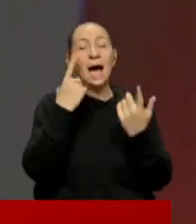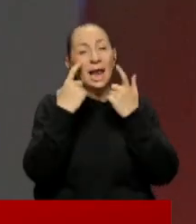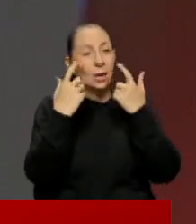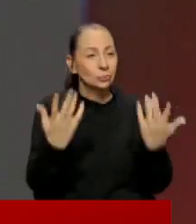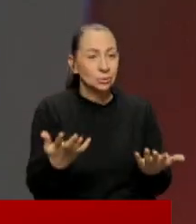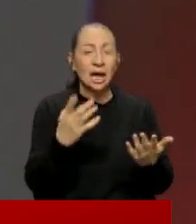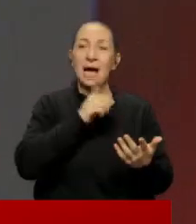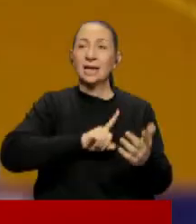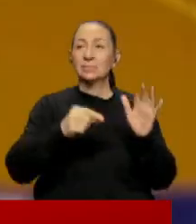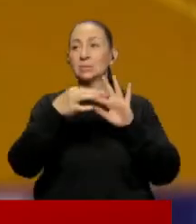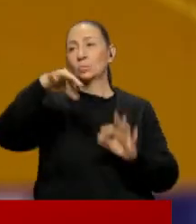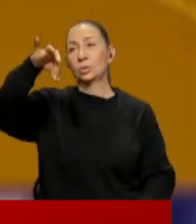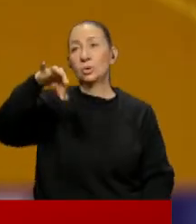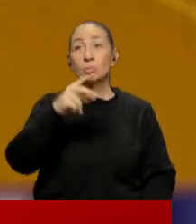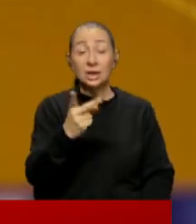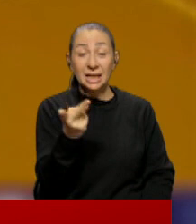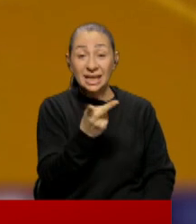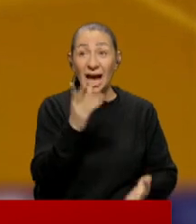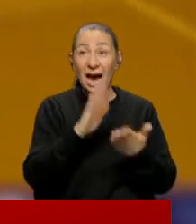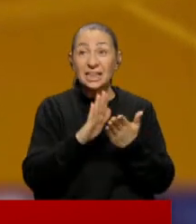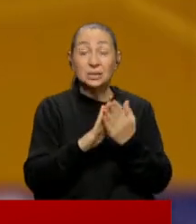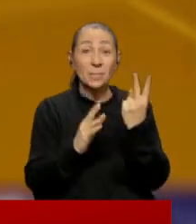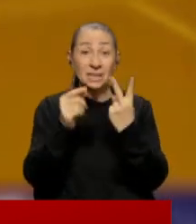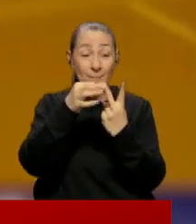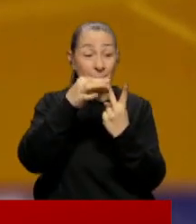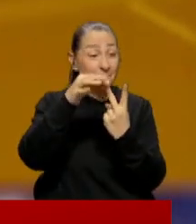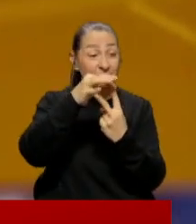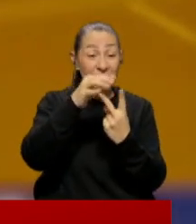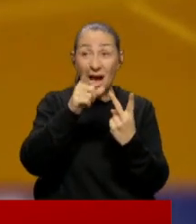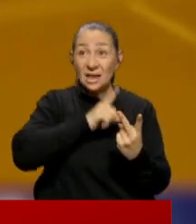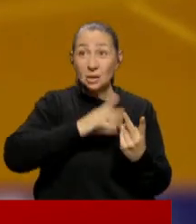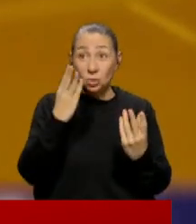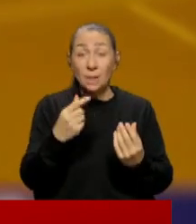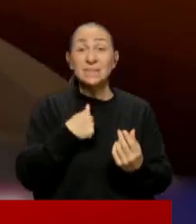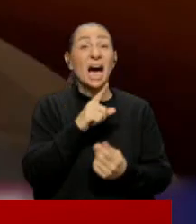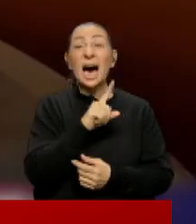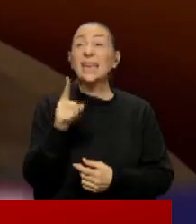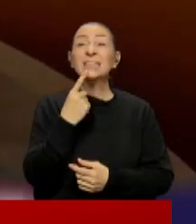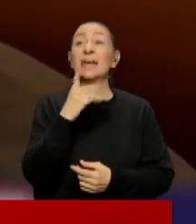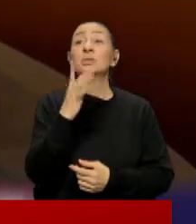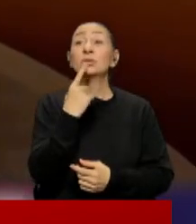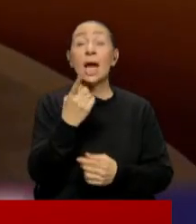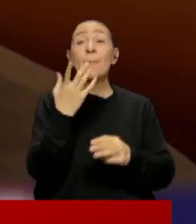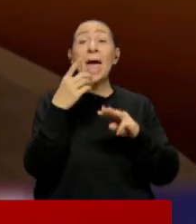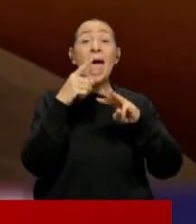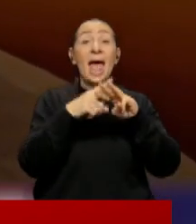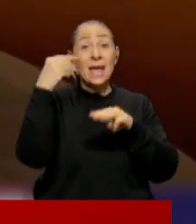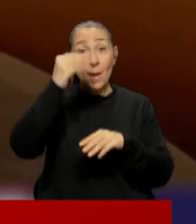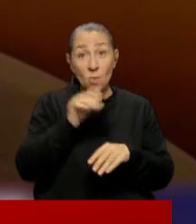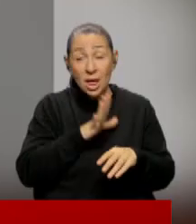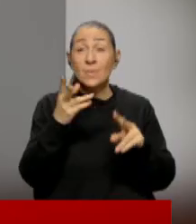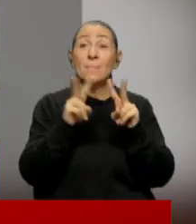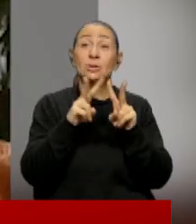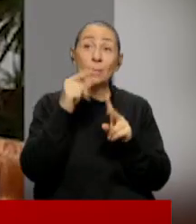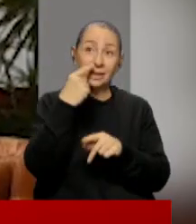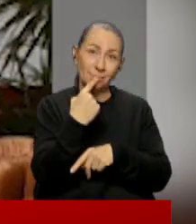olsun adayımız budur. Bu iki arkadaşımızdan biri aday gösterilirse biz hayır demeyeceğiz de. Hem Ekrem Bey hem Mansur Bey'den